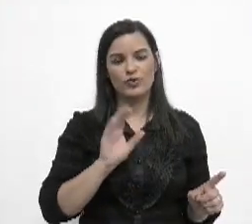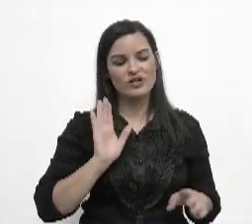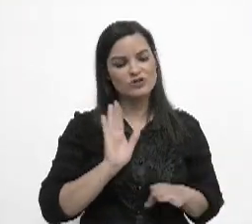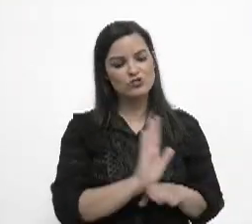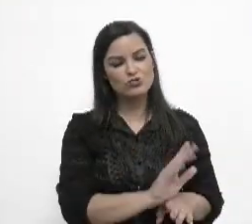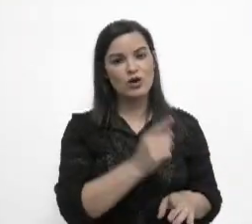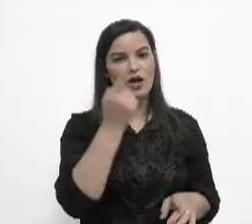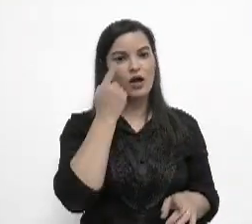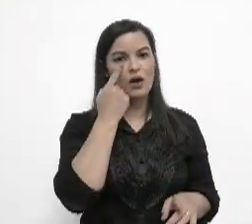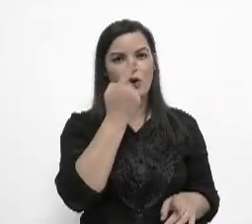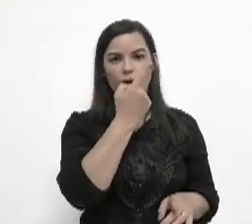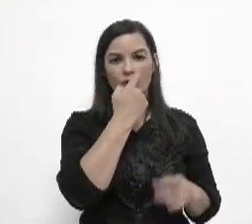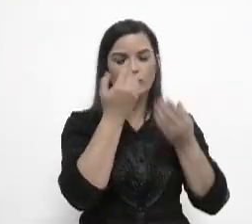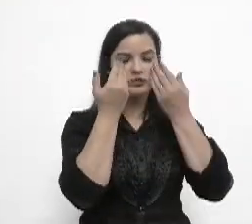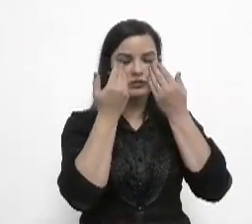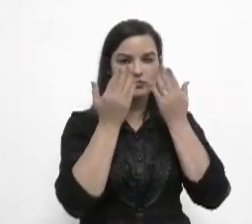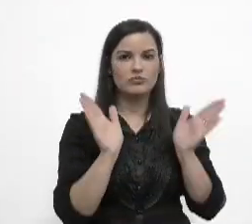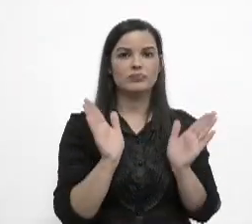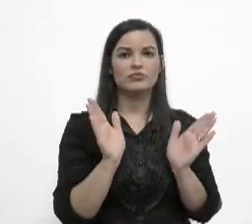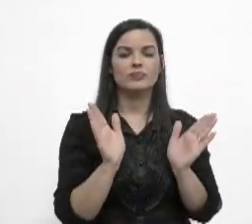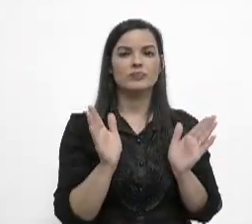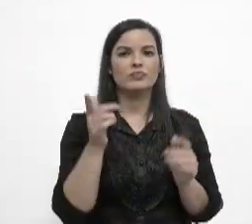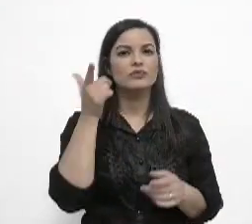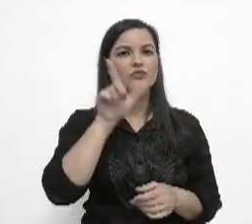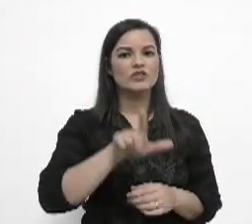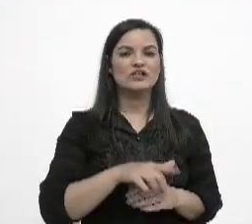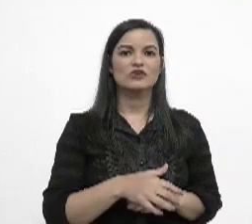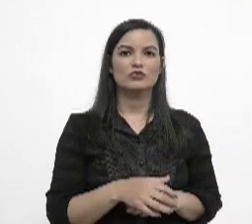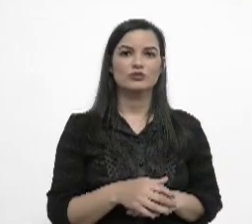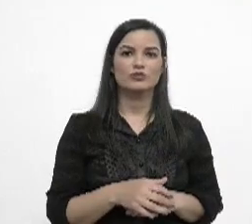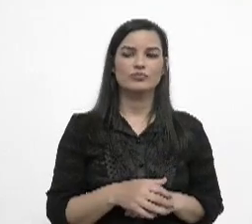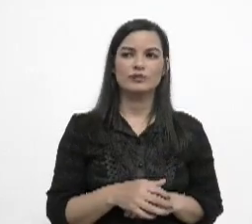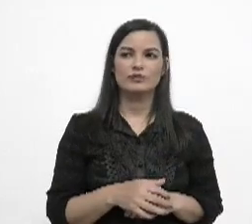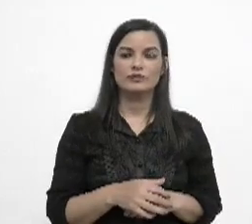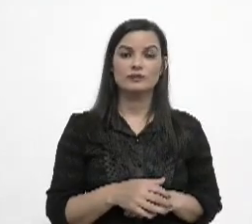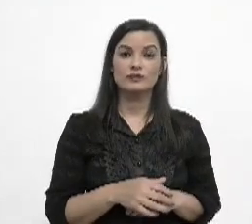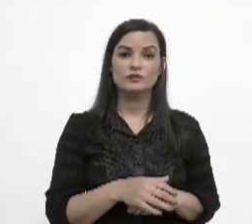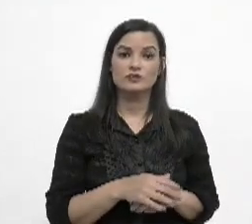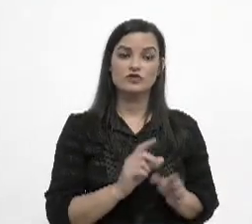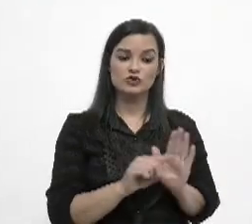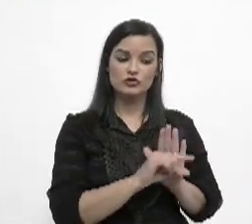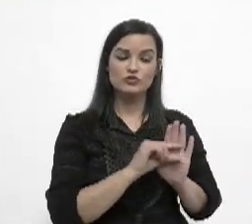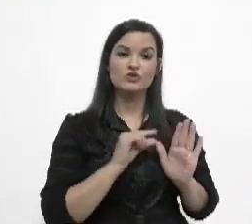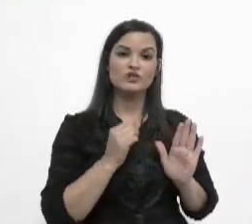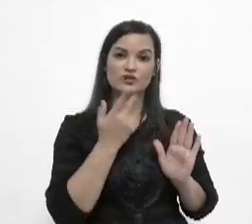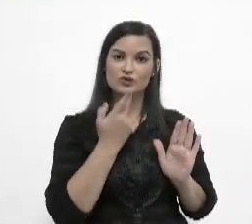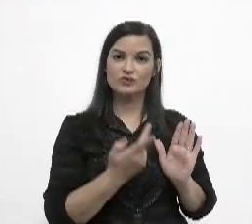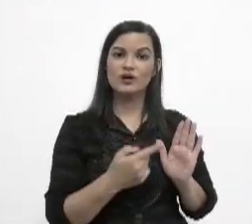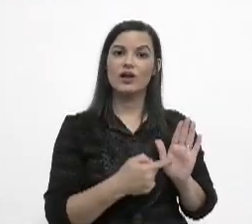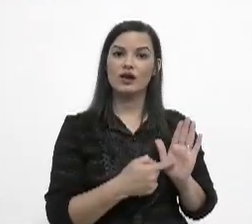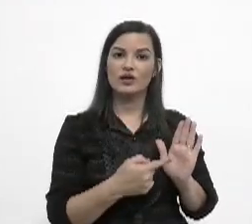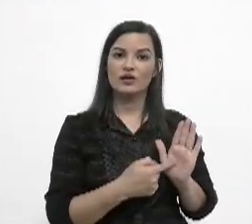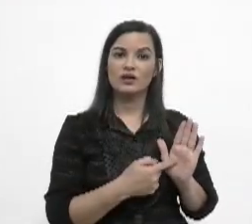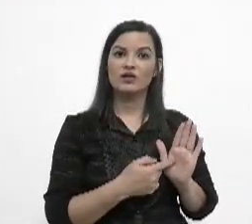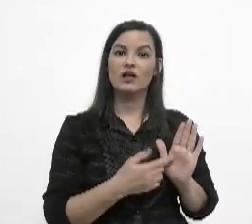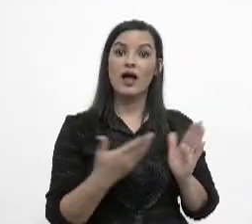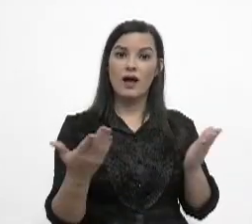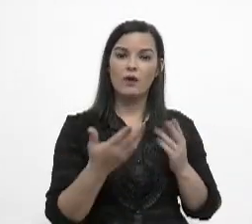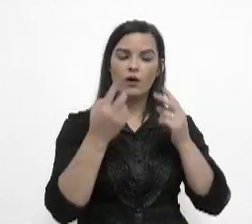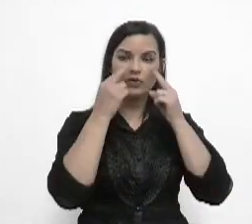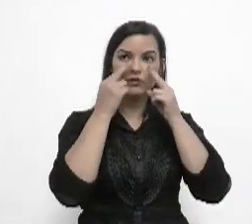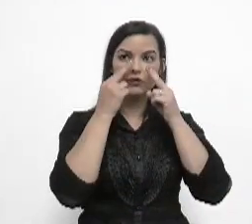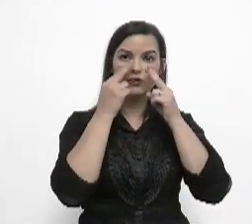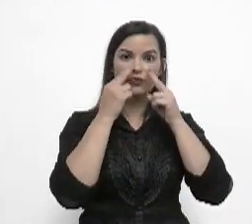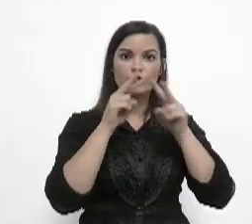성경 18절을 보면 사울이 다시 보게 되었다고 이야기하고 E 있습니다. assim o versículo 18 diz que ele realmente agora pôde enxergar